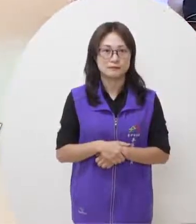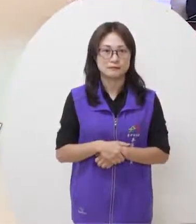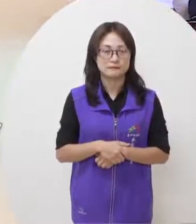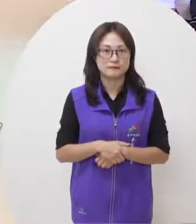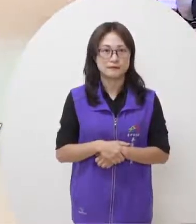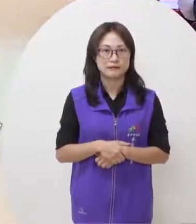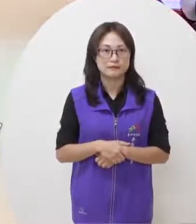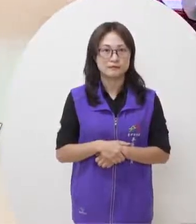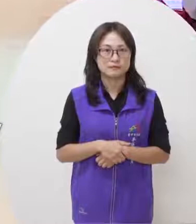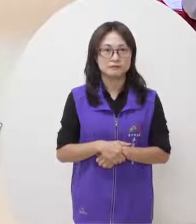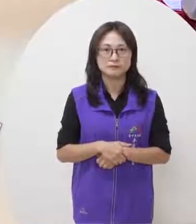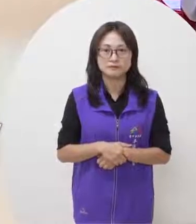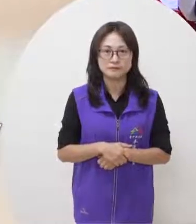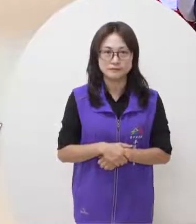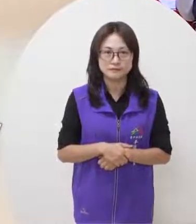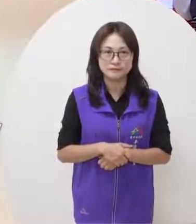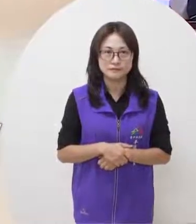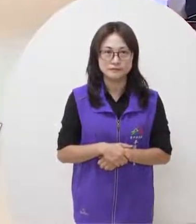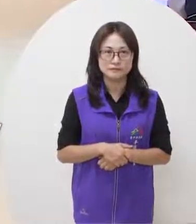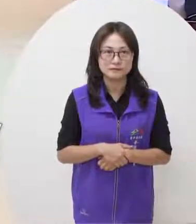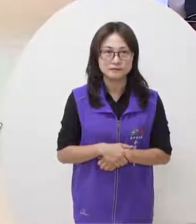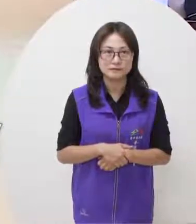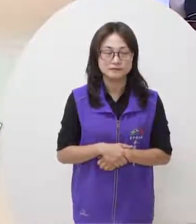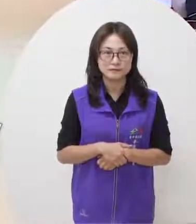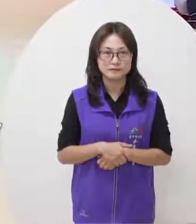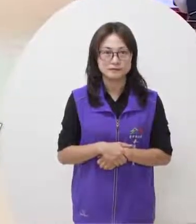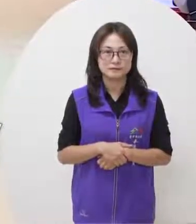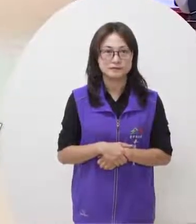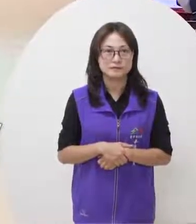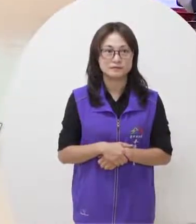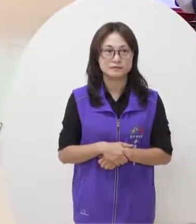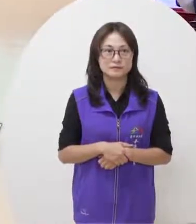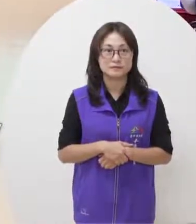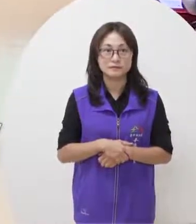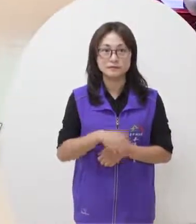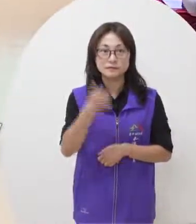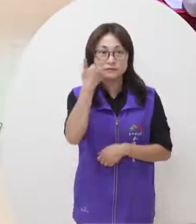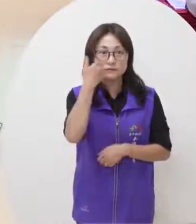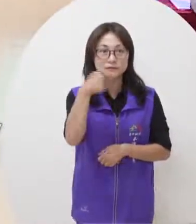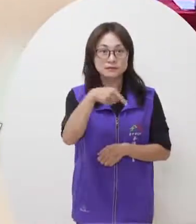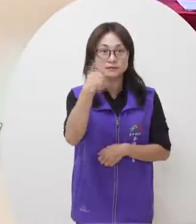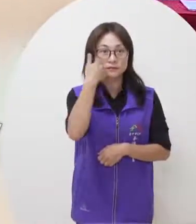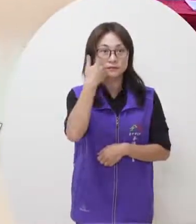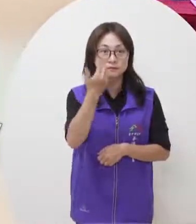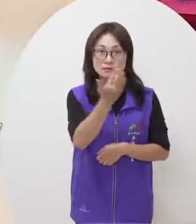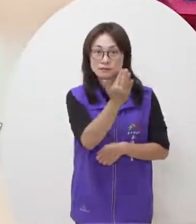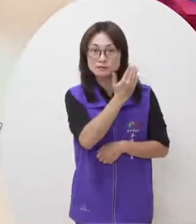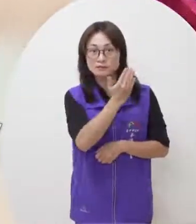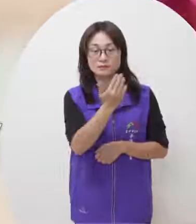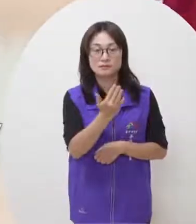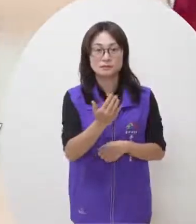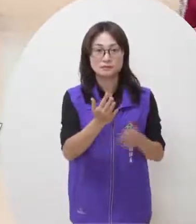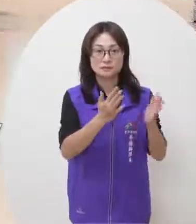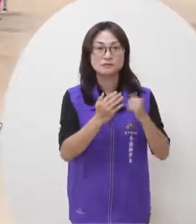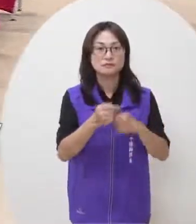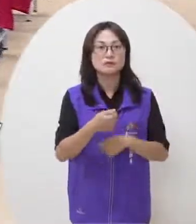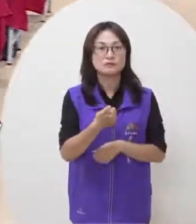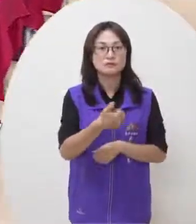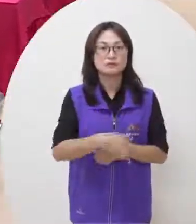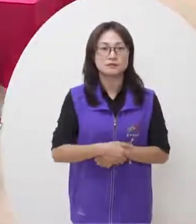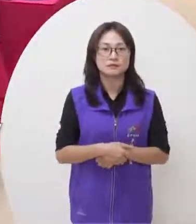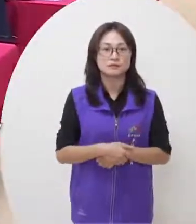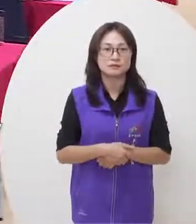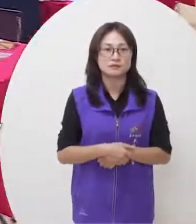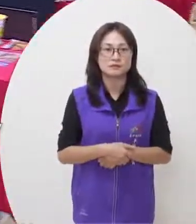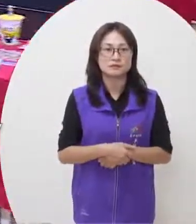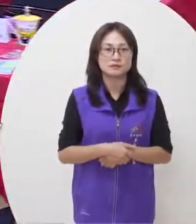珍里长啊，跪下啊，不啊，是后面。对，桂香里长，好，谢谢。来，大